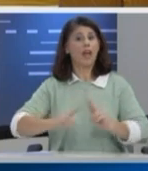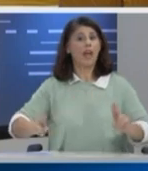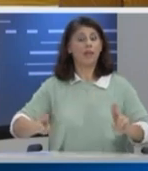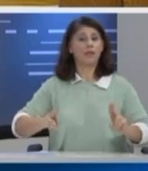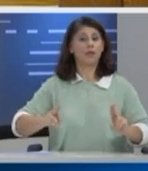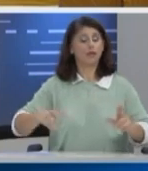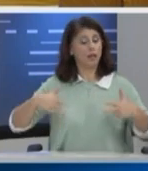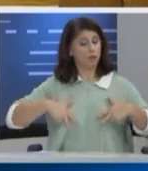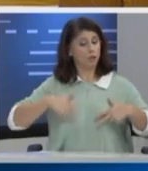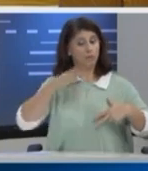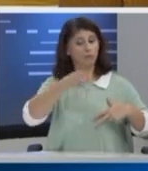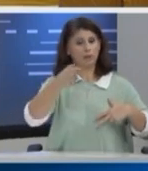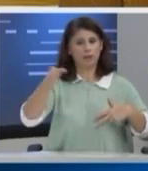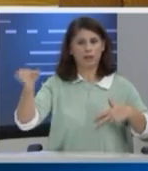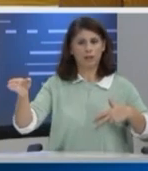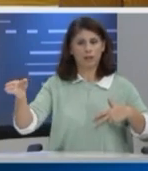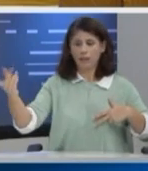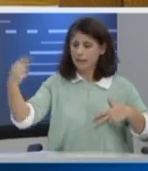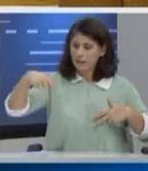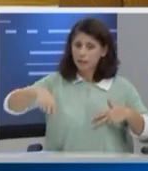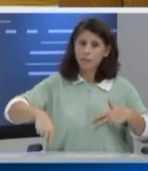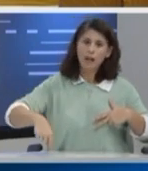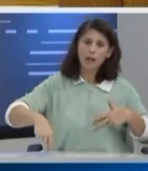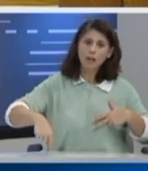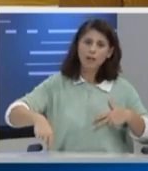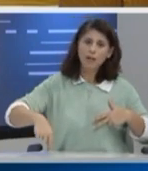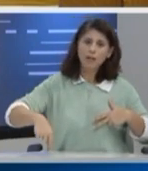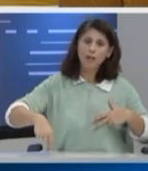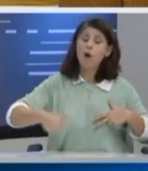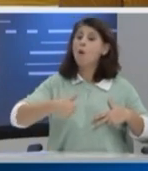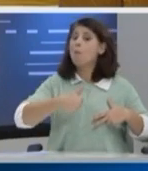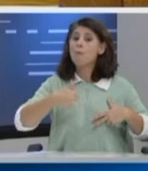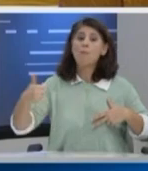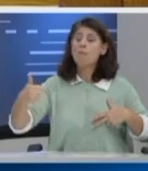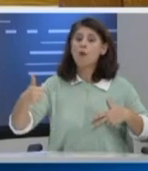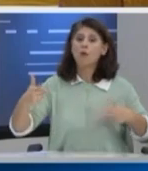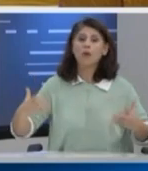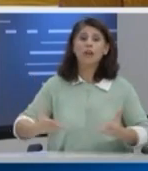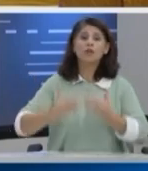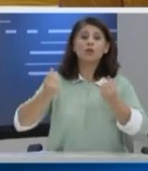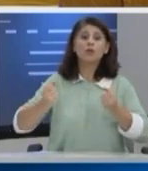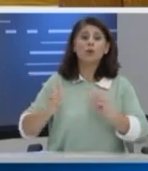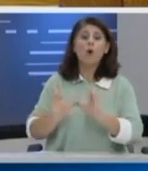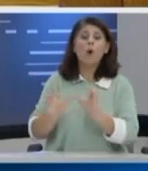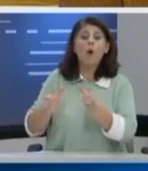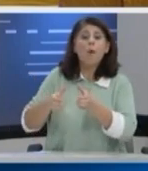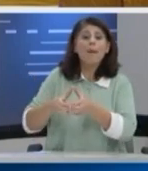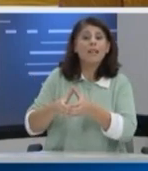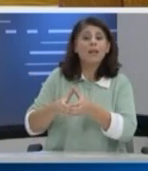ως υπουργοί και σήμερα, μόνο και μόνο για να σώσουν το κομματικό τους